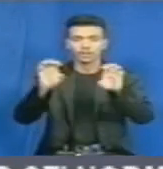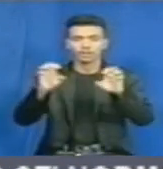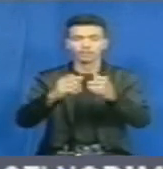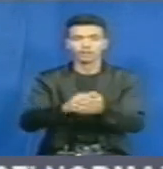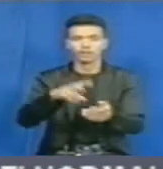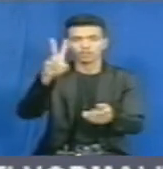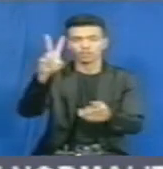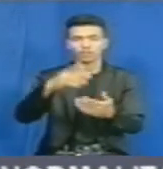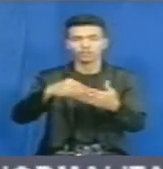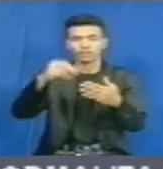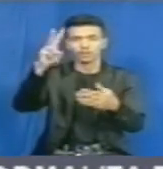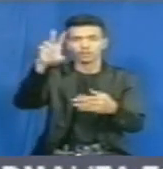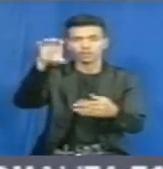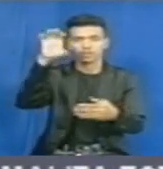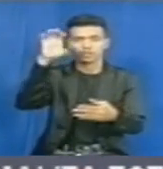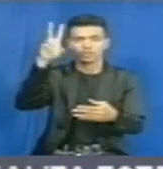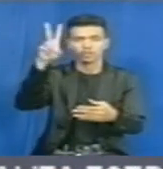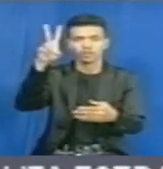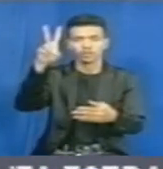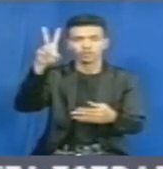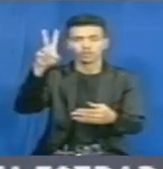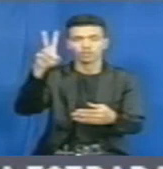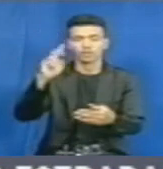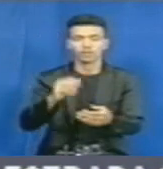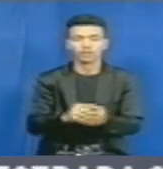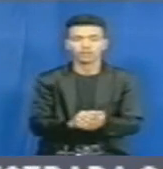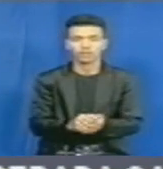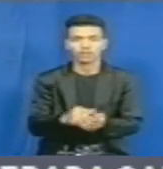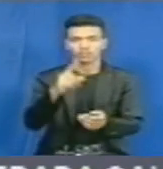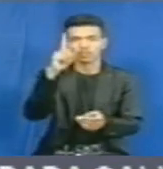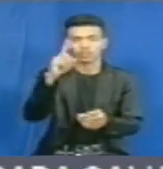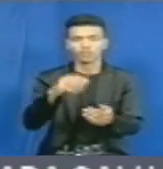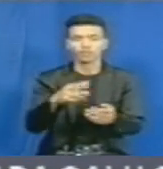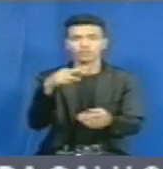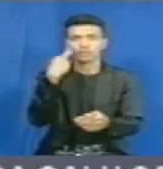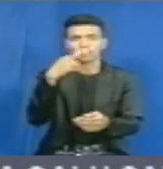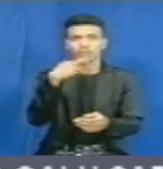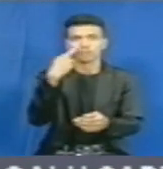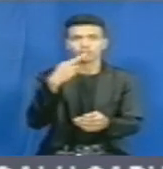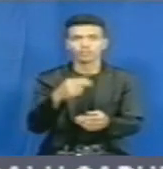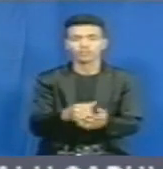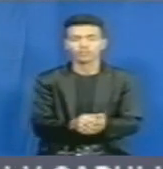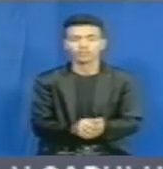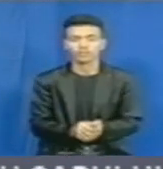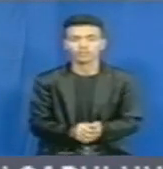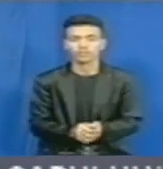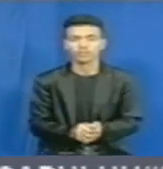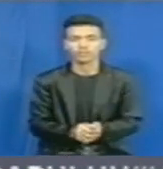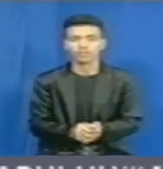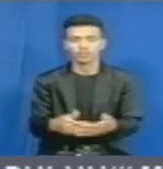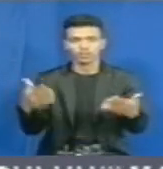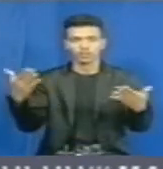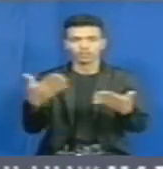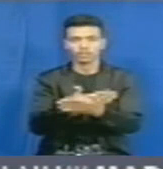fan $1 la teran fan 50 sen palu iya foster le tasa sire am ya fongen fongen foster